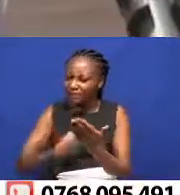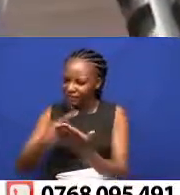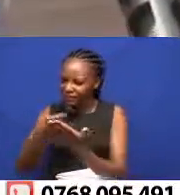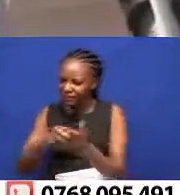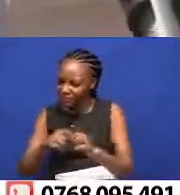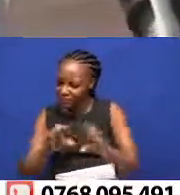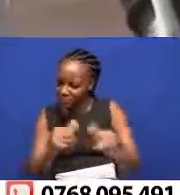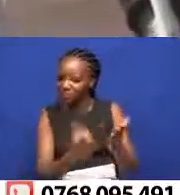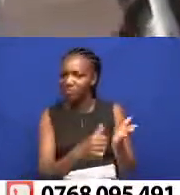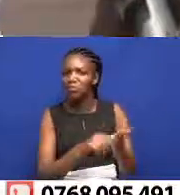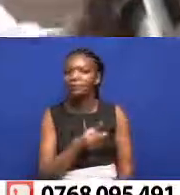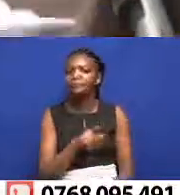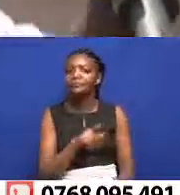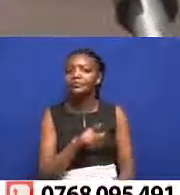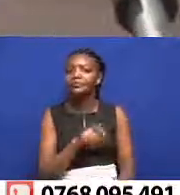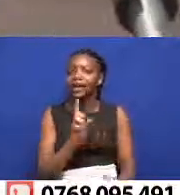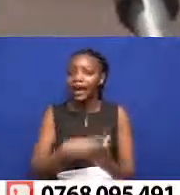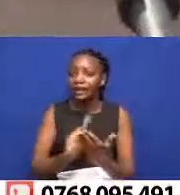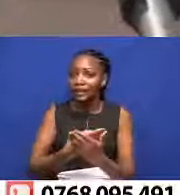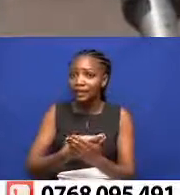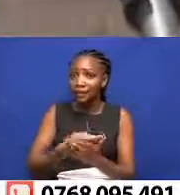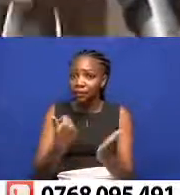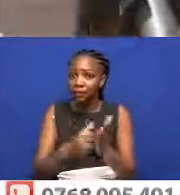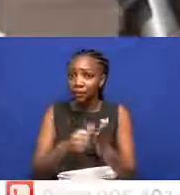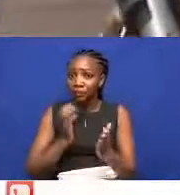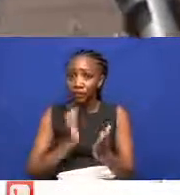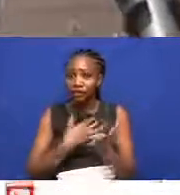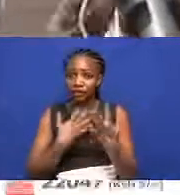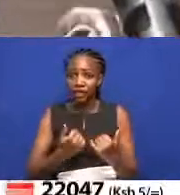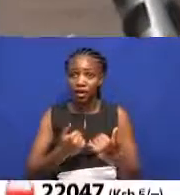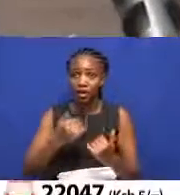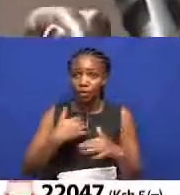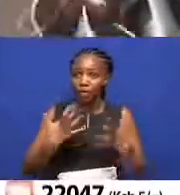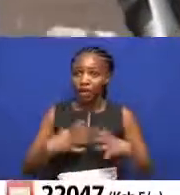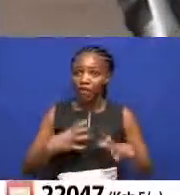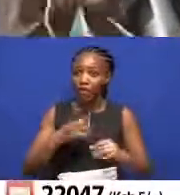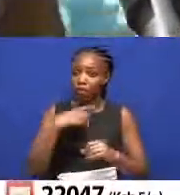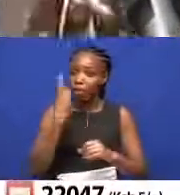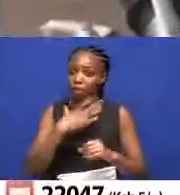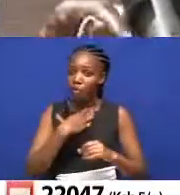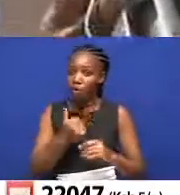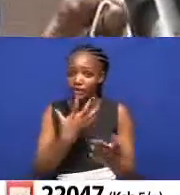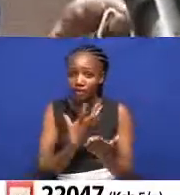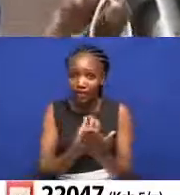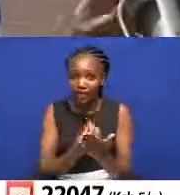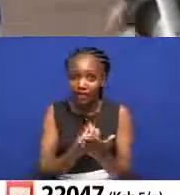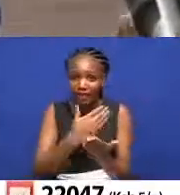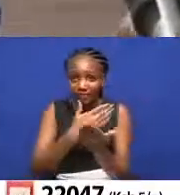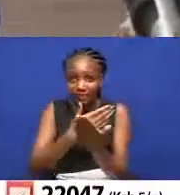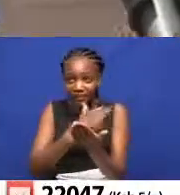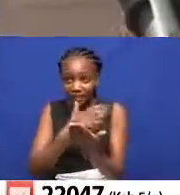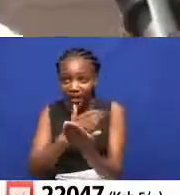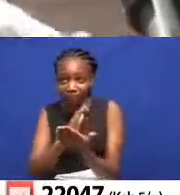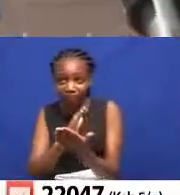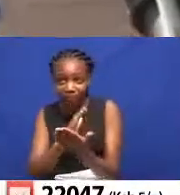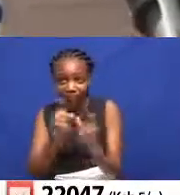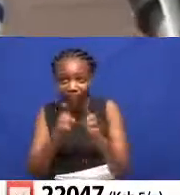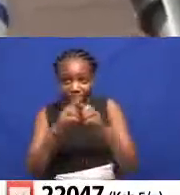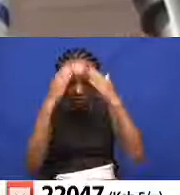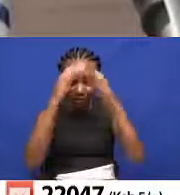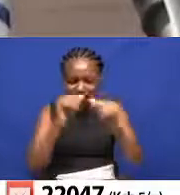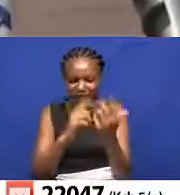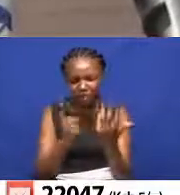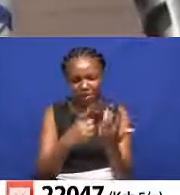mambo haya. Yaani shida ni kwamba kuna wale ambao wanataka pesa igawe kulingana na wingi wa